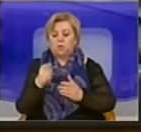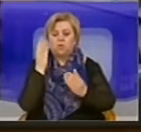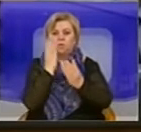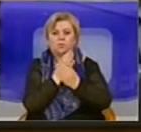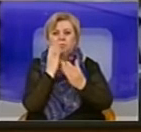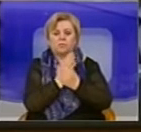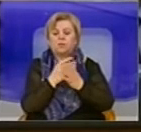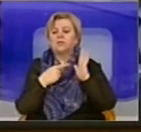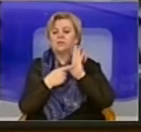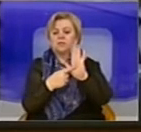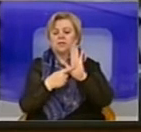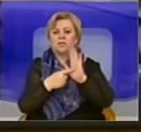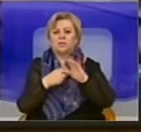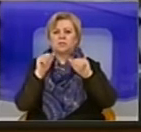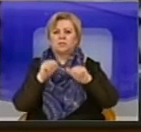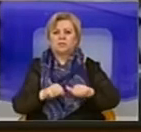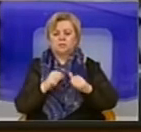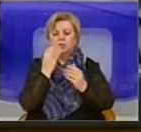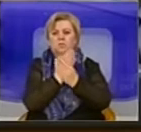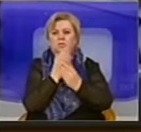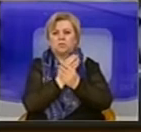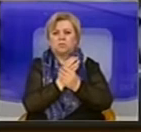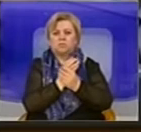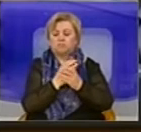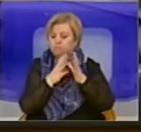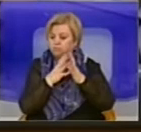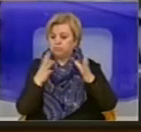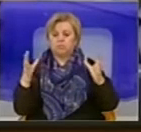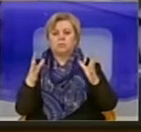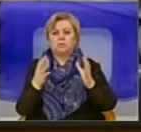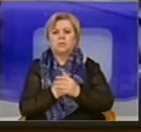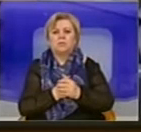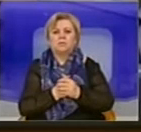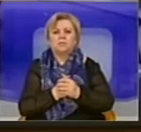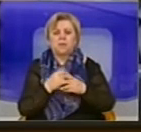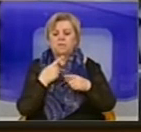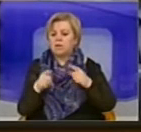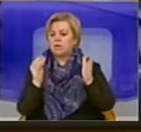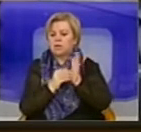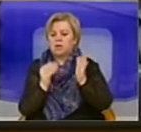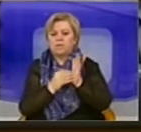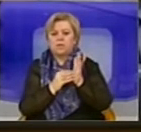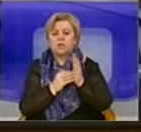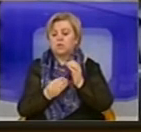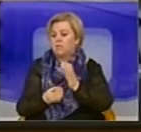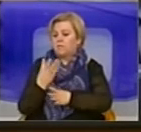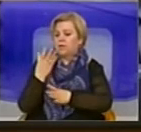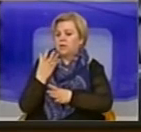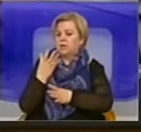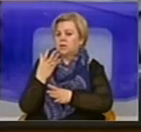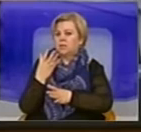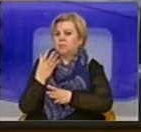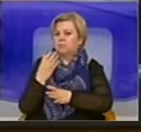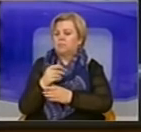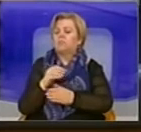pra programi i qeverisës duhet të jetë një dokument i gjallë që varësisht nga nevojat dhe varësisht nga zhvillimet dhe mund të